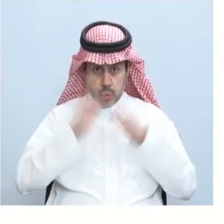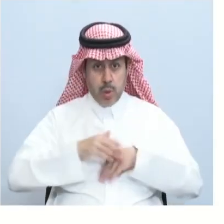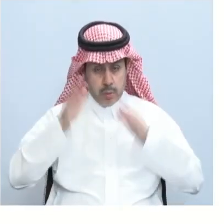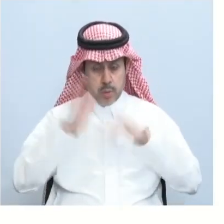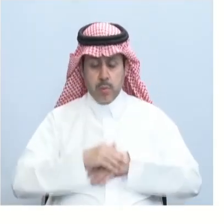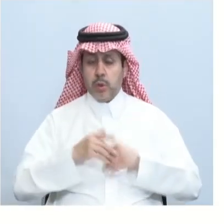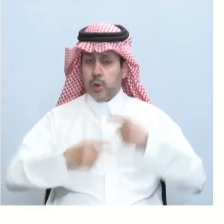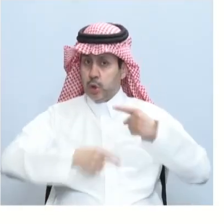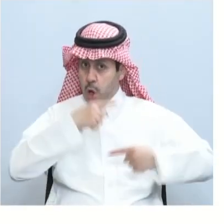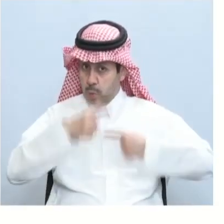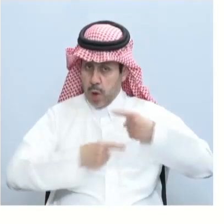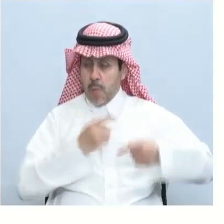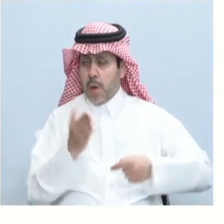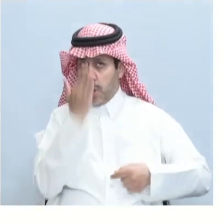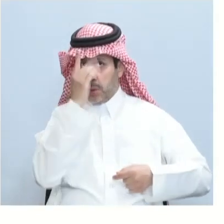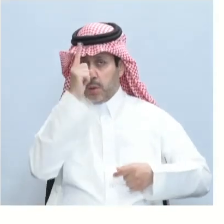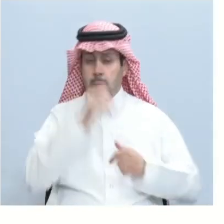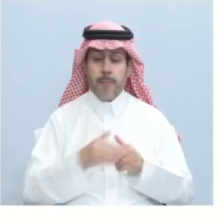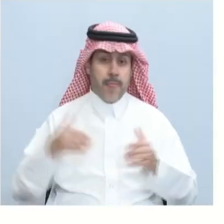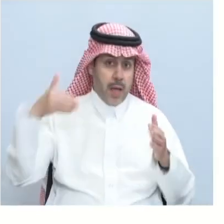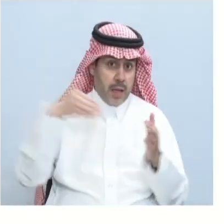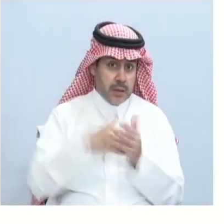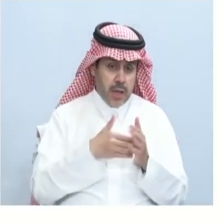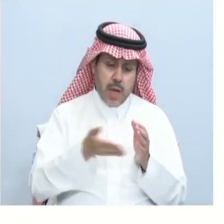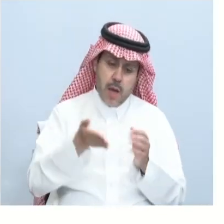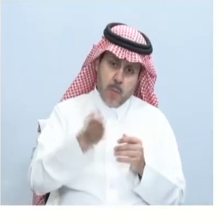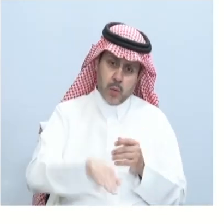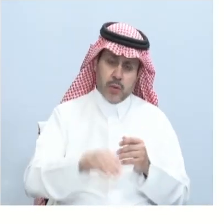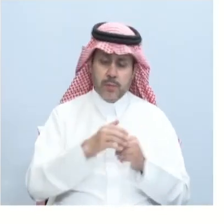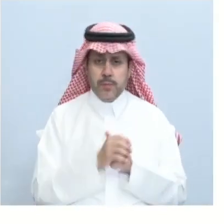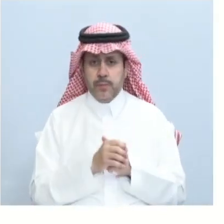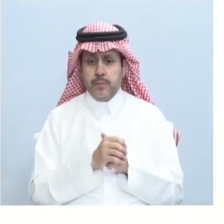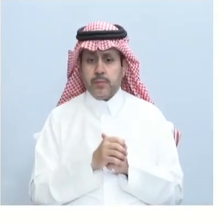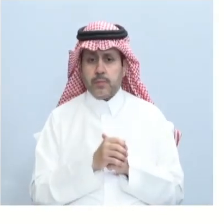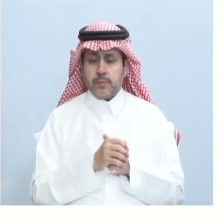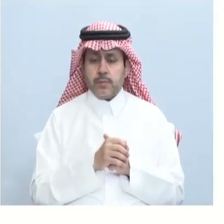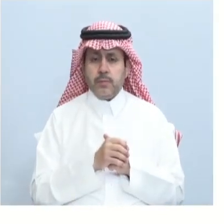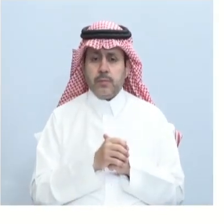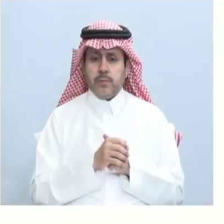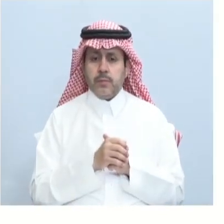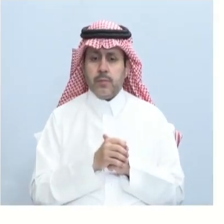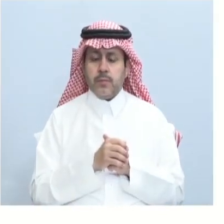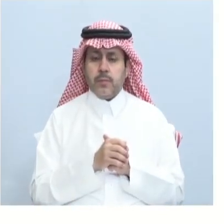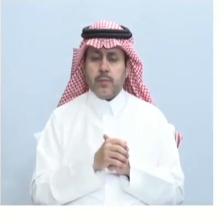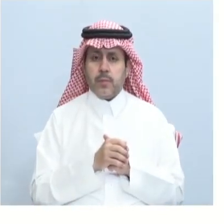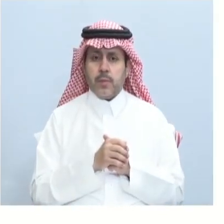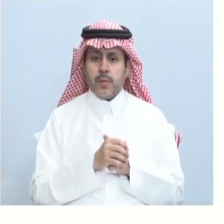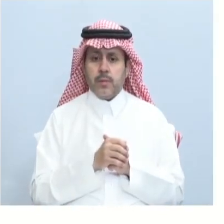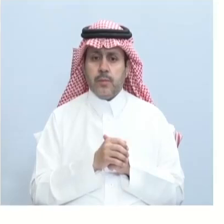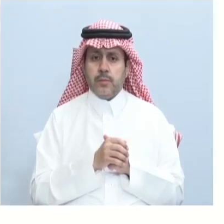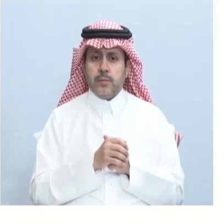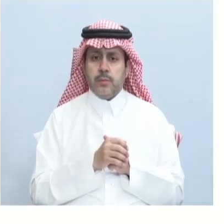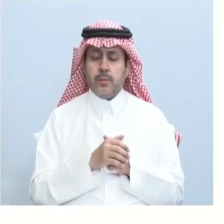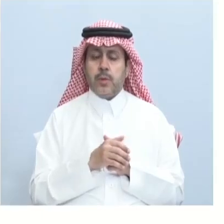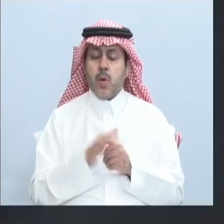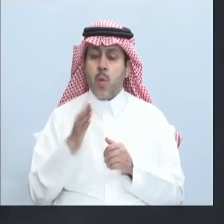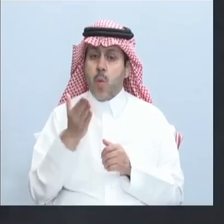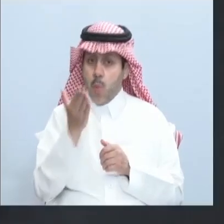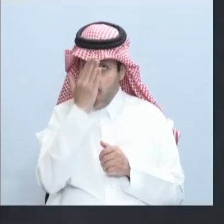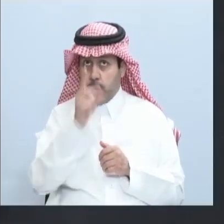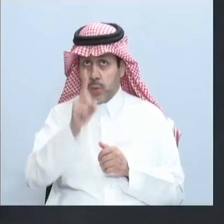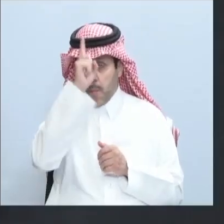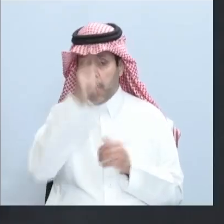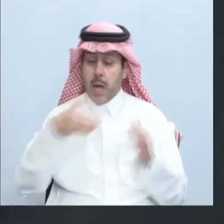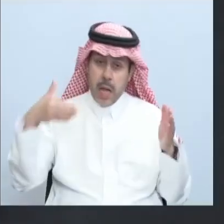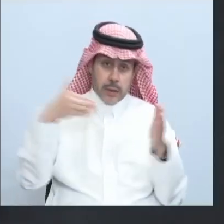على عباده ربه حتى ياتيه الموت وهو على تلك وهو على تلك الحال واعبد ربك